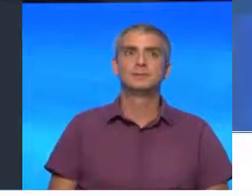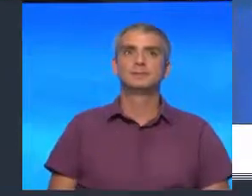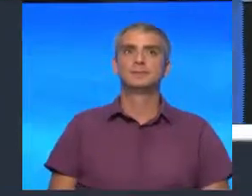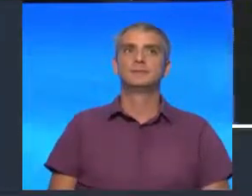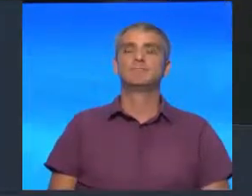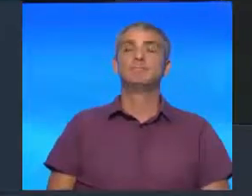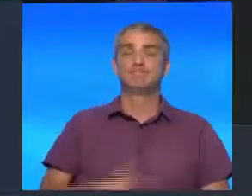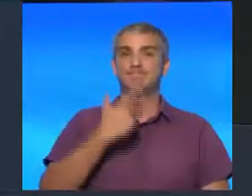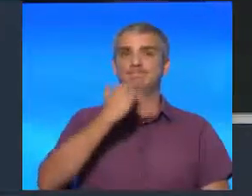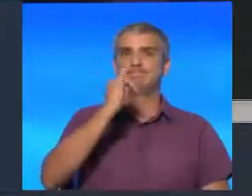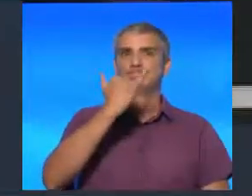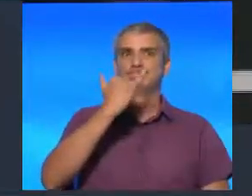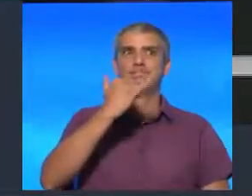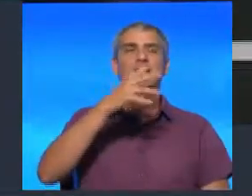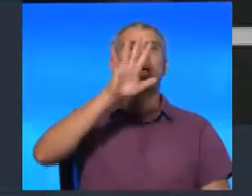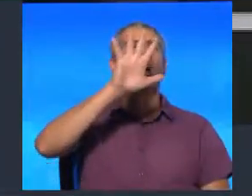כן, גאולה.